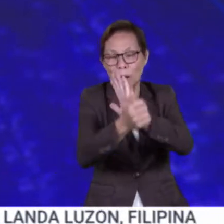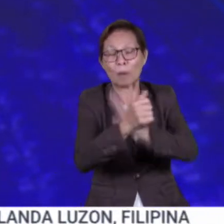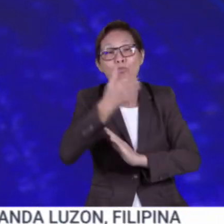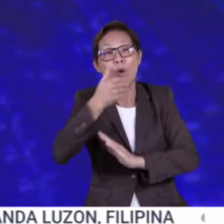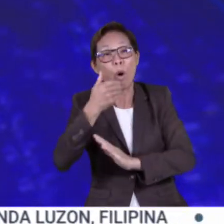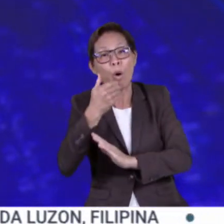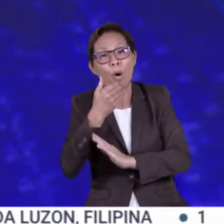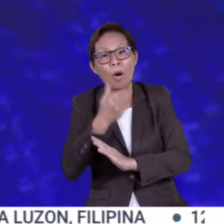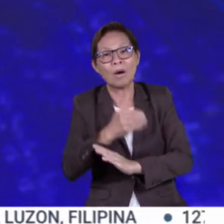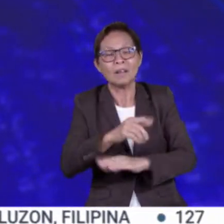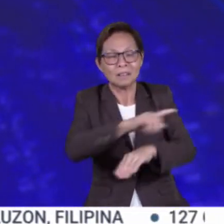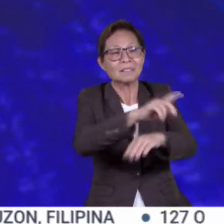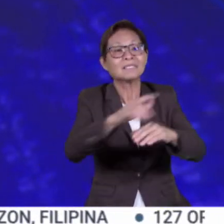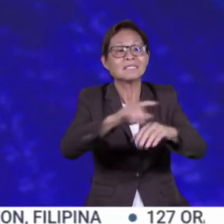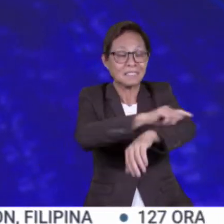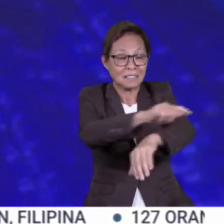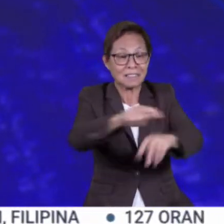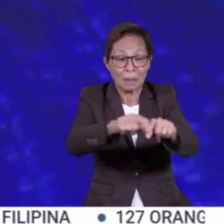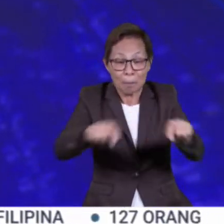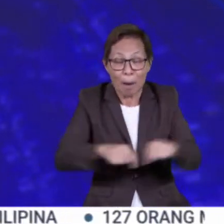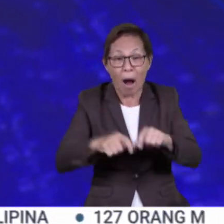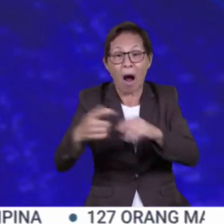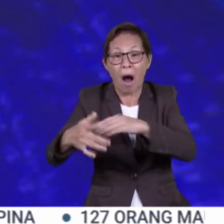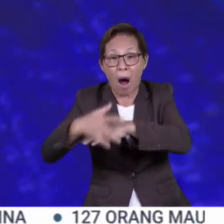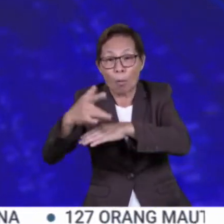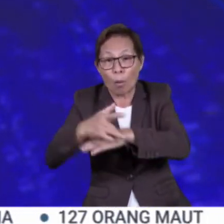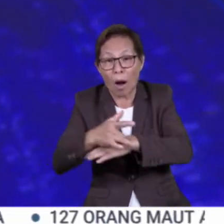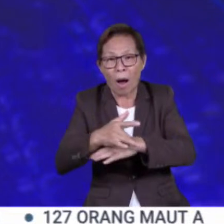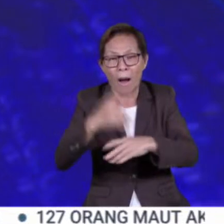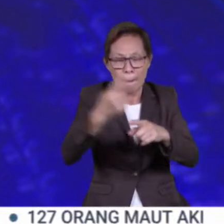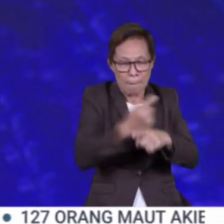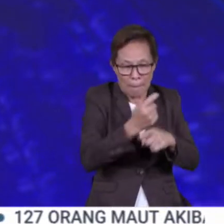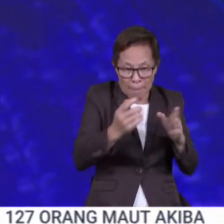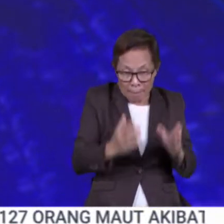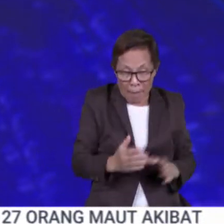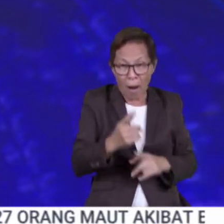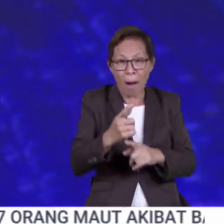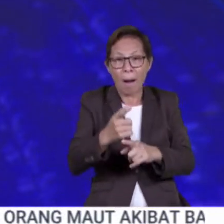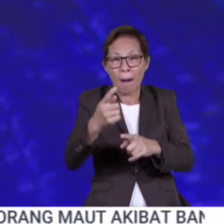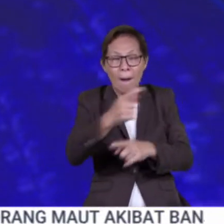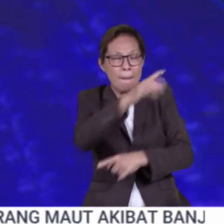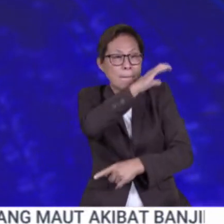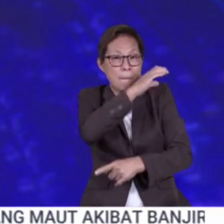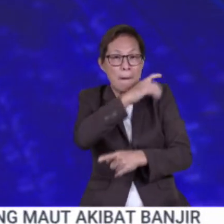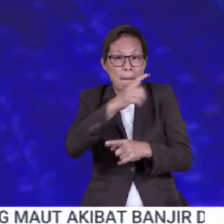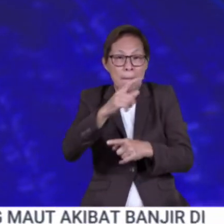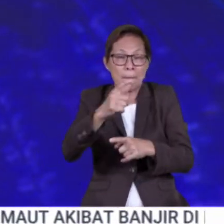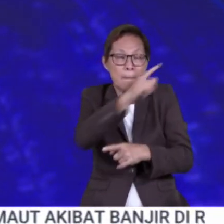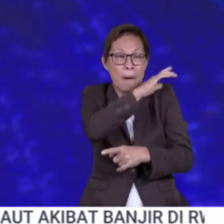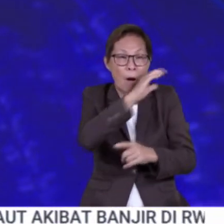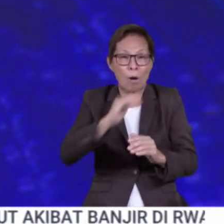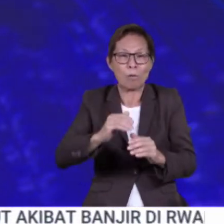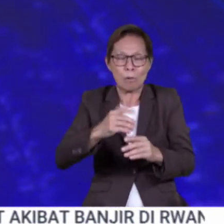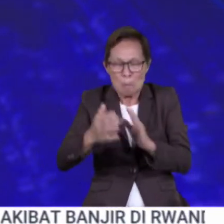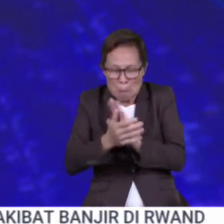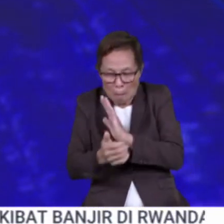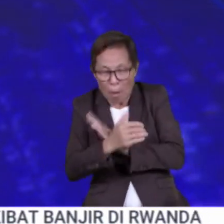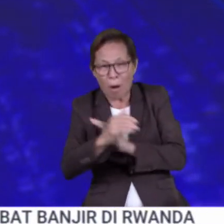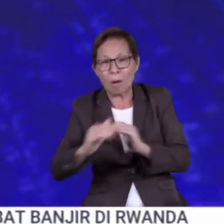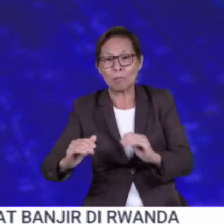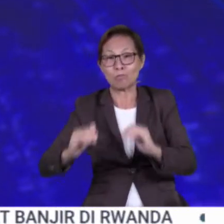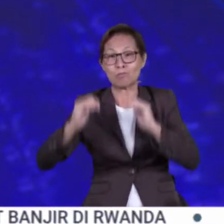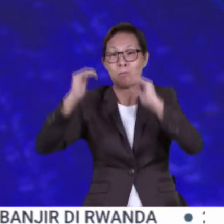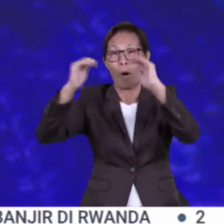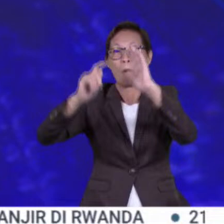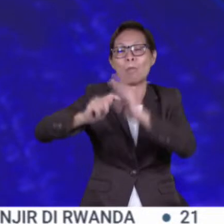adalah antara pentas awal bagi barisan pelapis menguji kemampuan sebelum mendaki ke peringkat lebih tinggi. Menjelang pembukaan rasmi